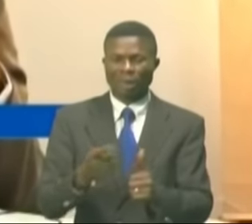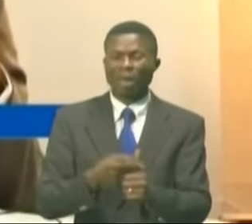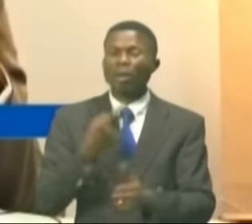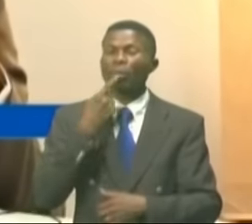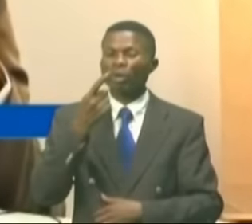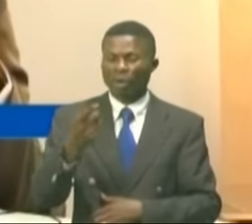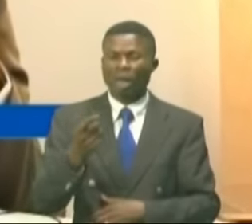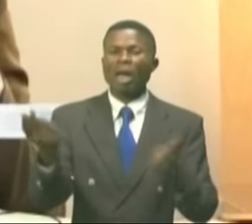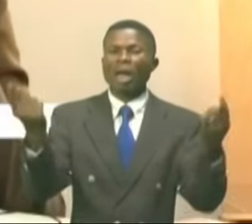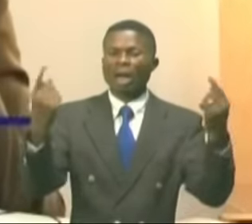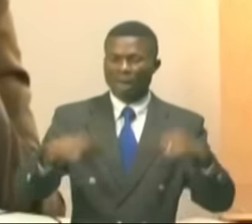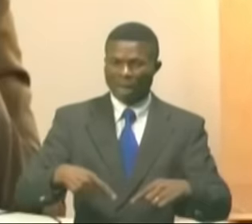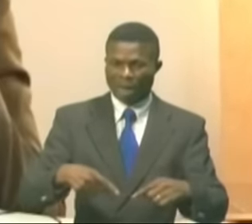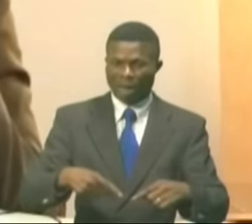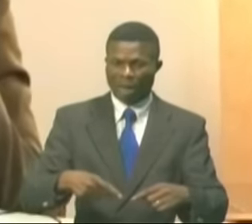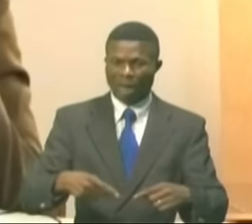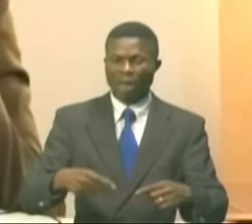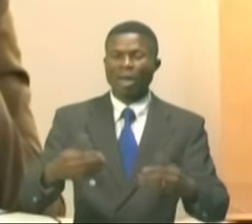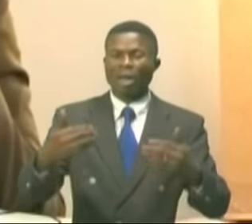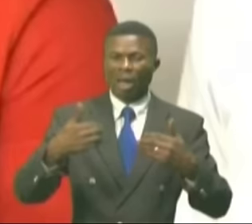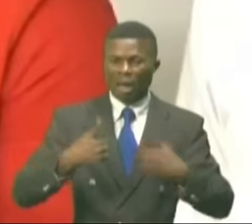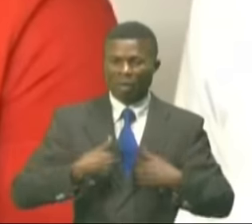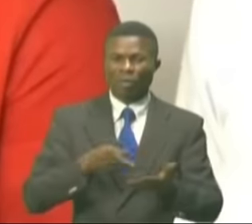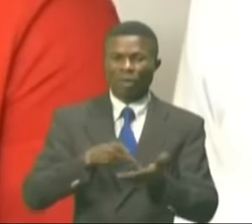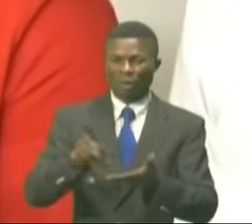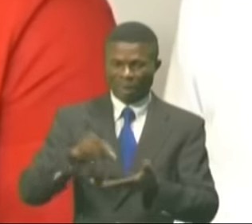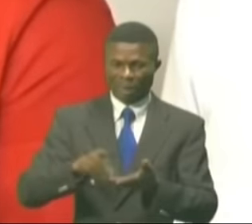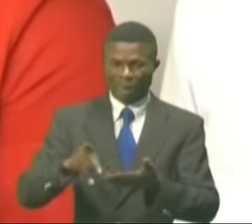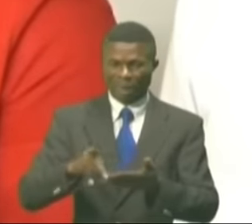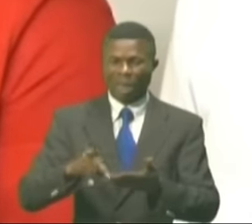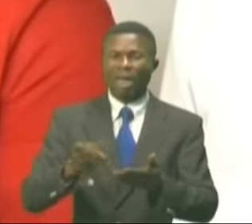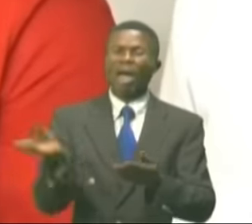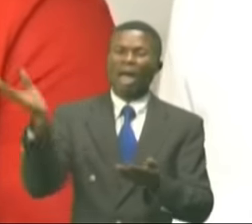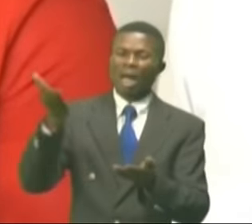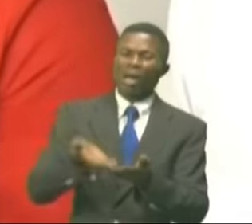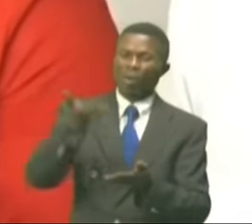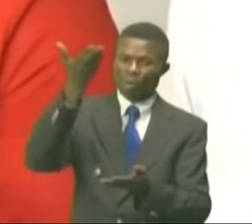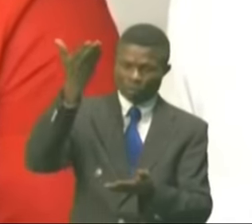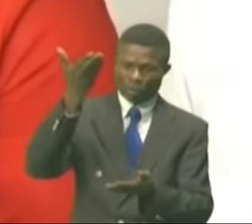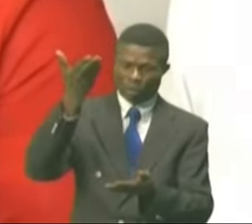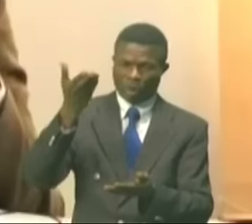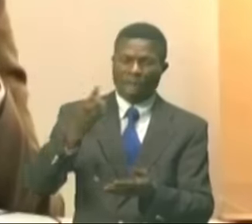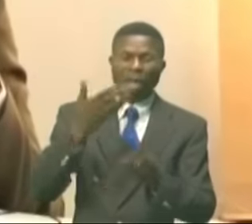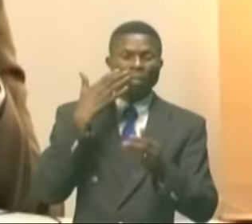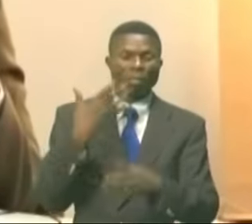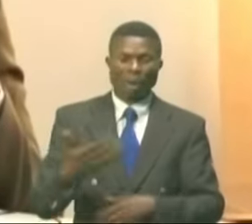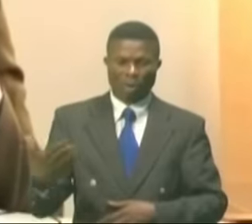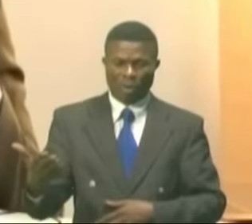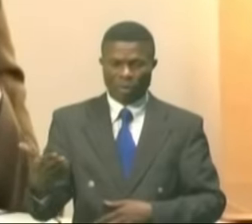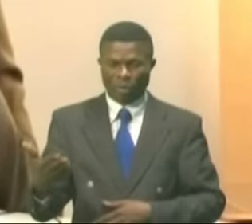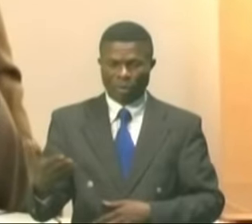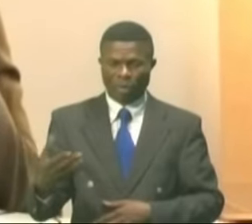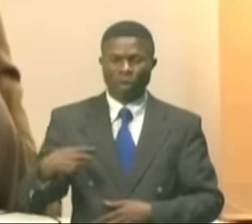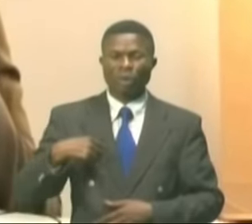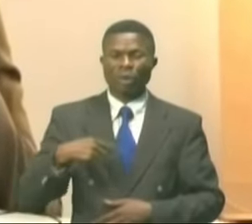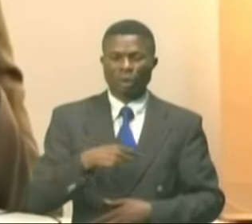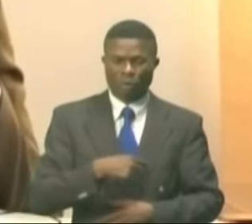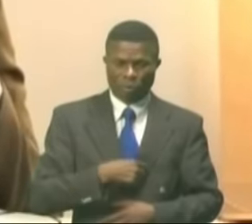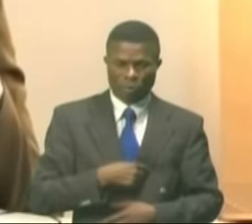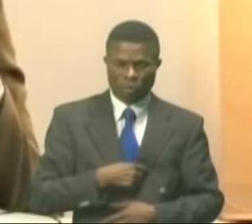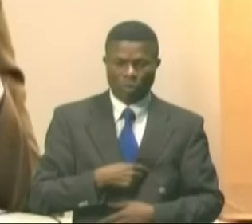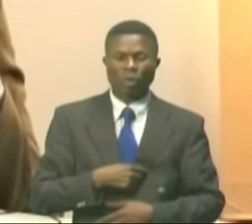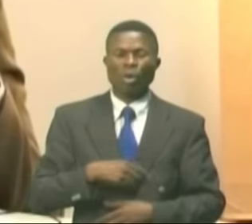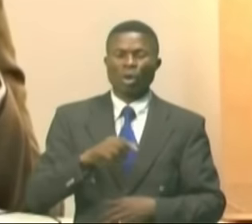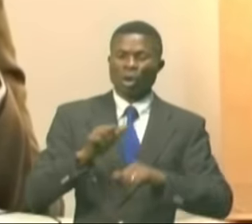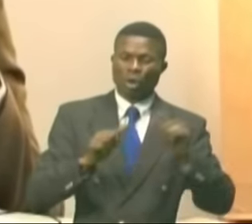à quand il va avoir son salaire avec amélioration. Malheureusement, il y a eu des pêcheurs en eau